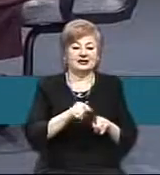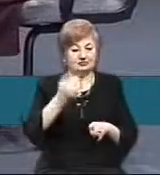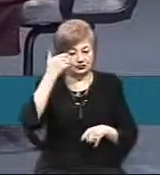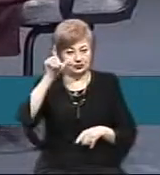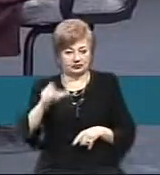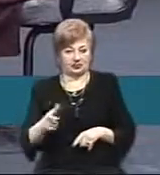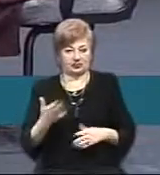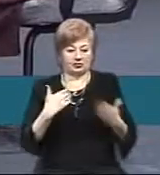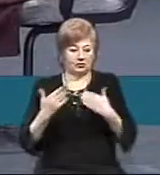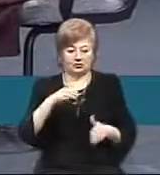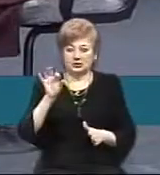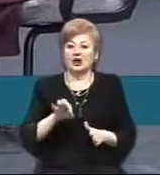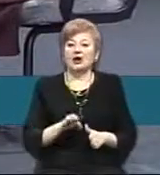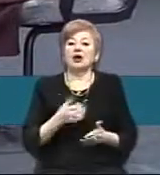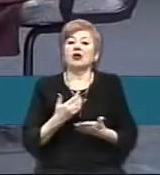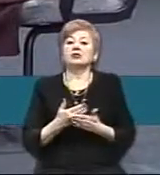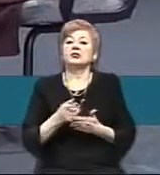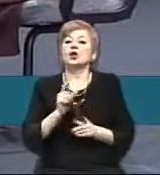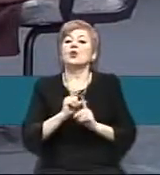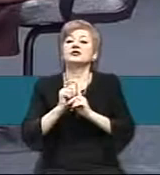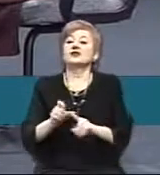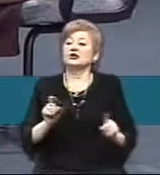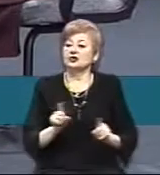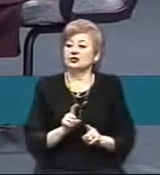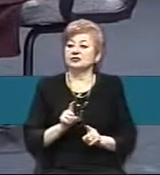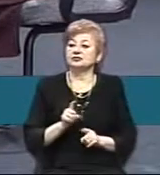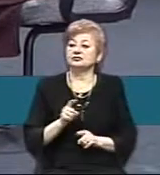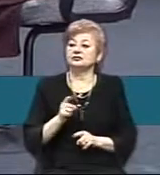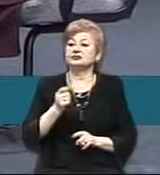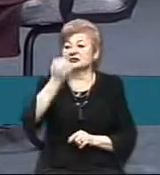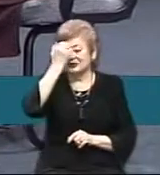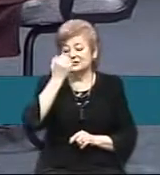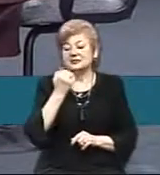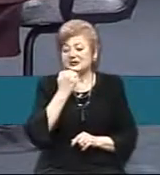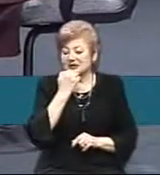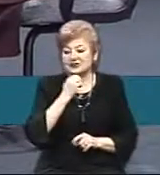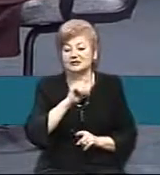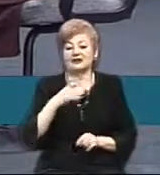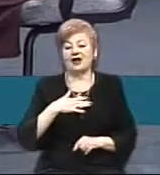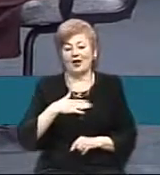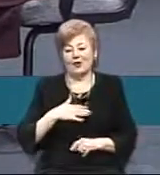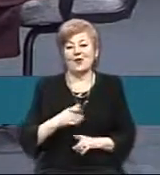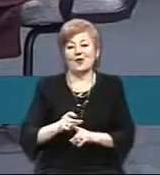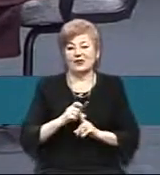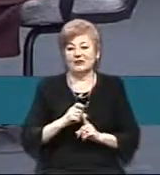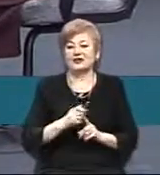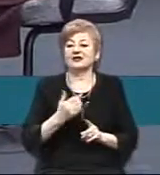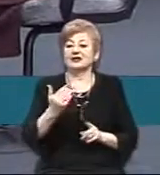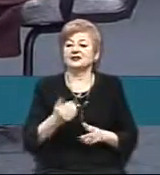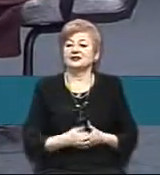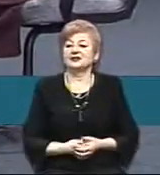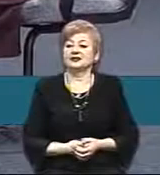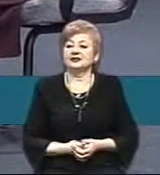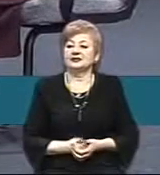б сказали, що б ти відповіла. Сказати, у мене він гердан якийсь, спасибі. Спасибі, мерсі за комплімент. Да, може, так, Іро.